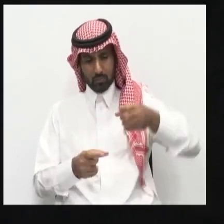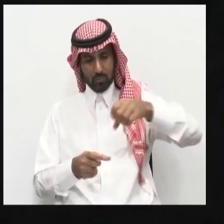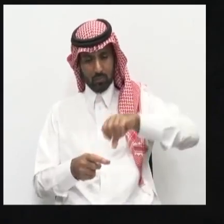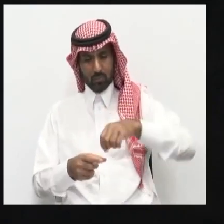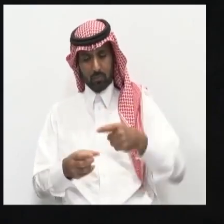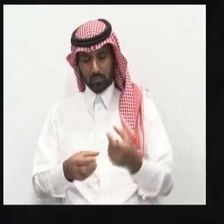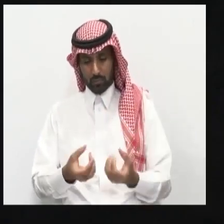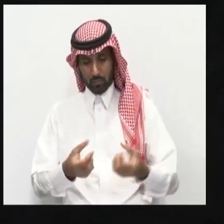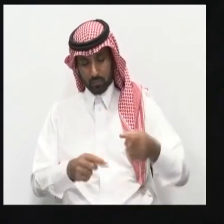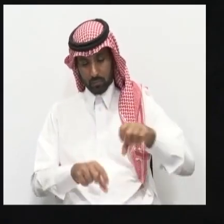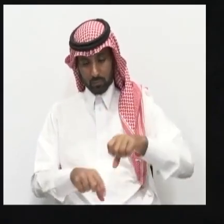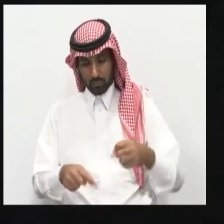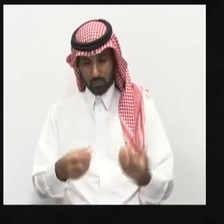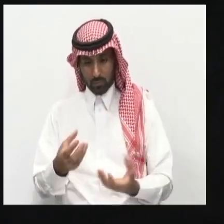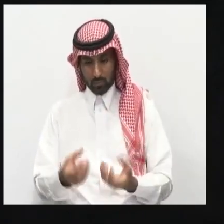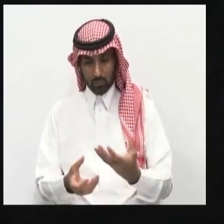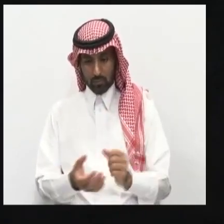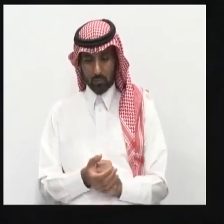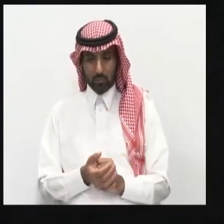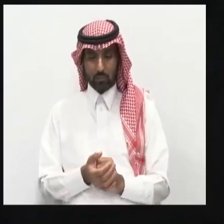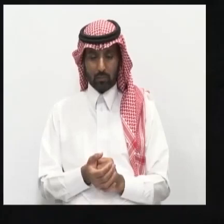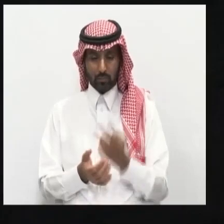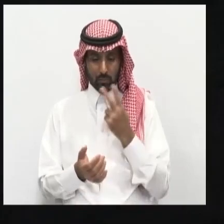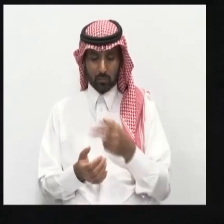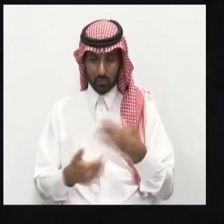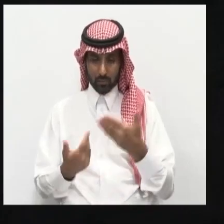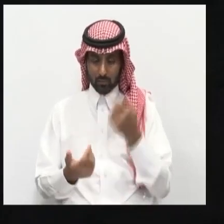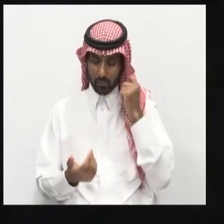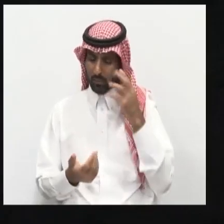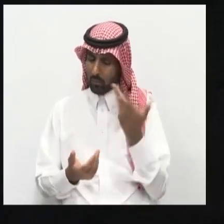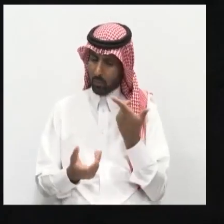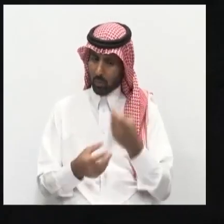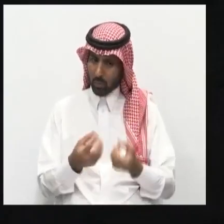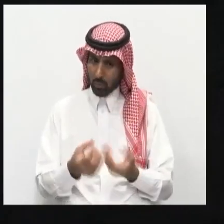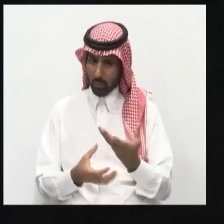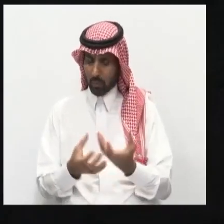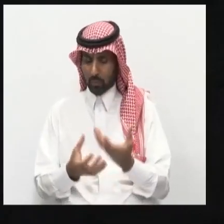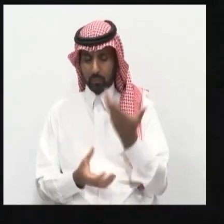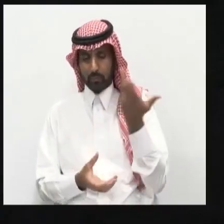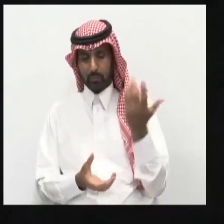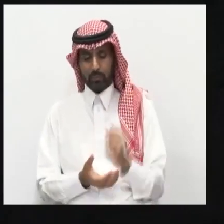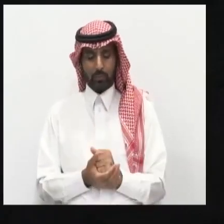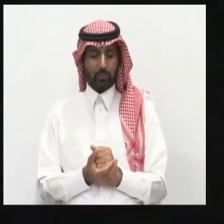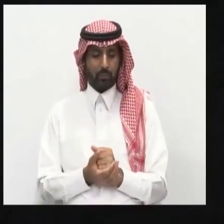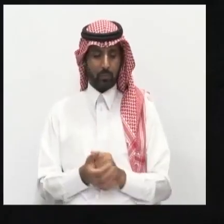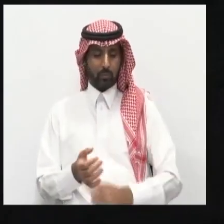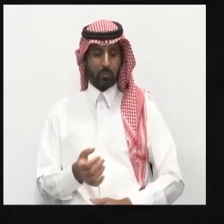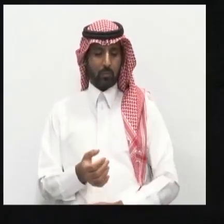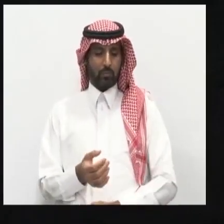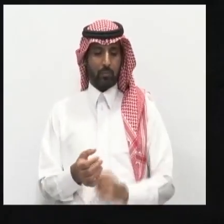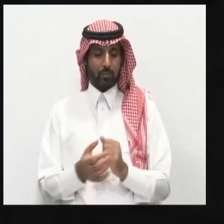جدا تحاول انك على قد ما تقدر تسويها حتى تتمكن من معرفه ايش تفاعل تكون غاز لو كان لدينا